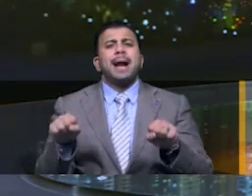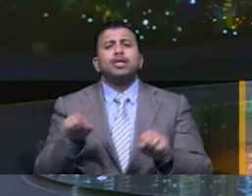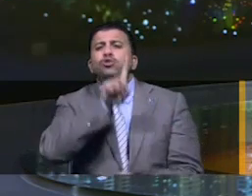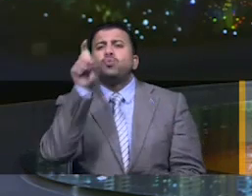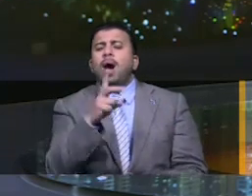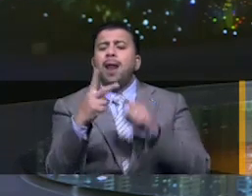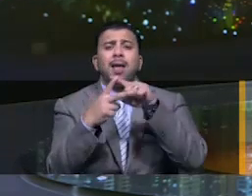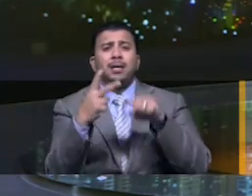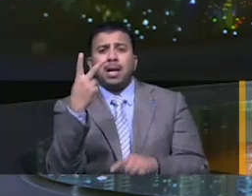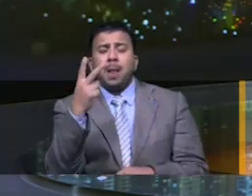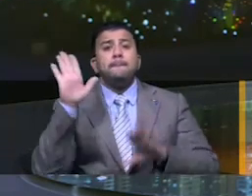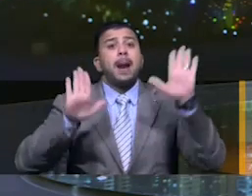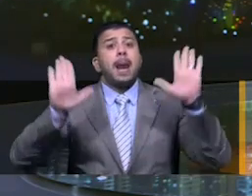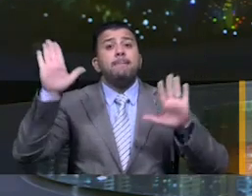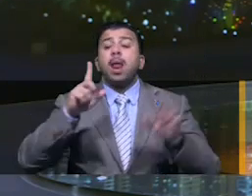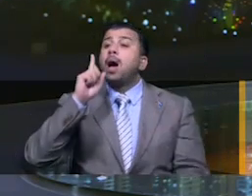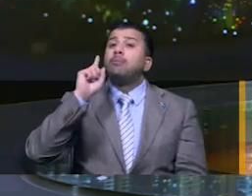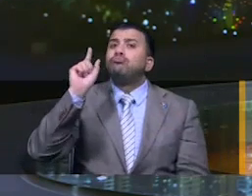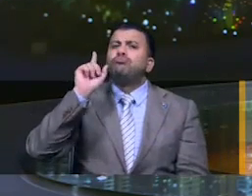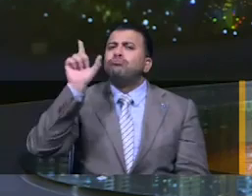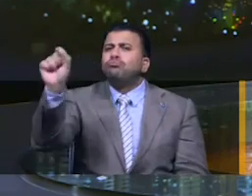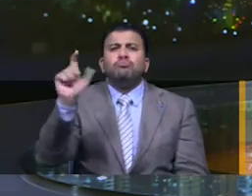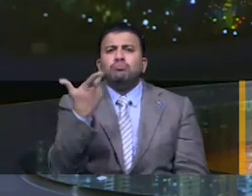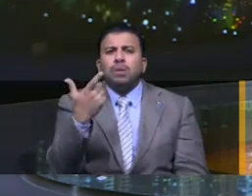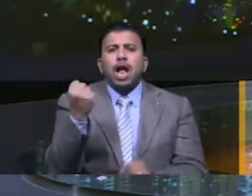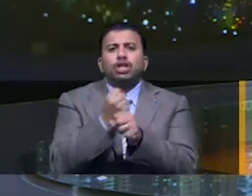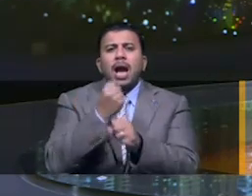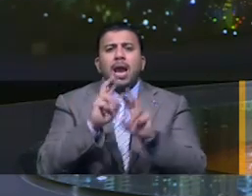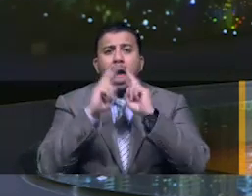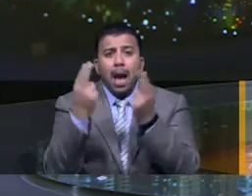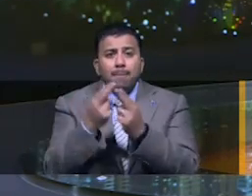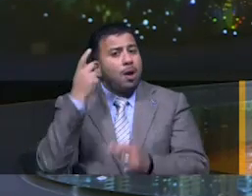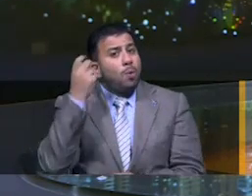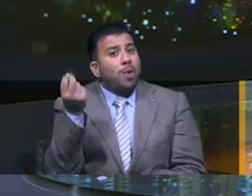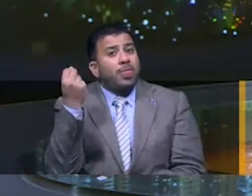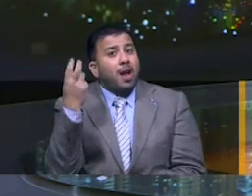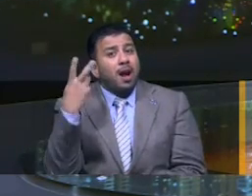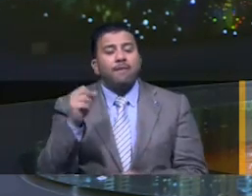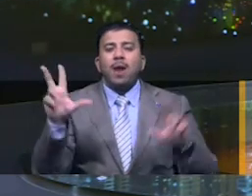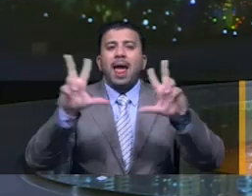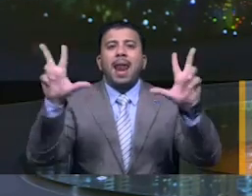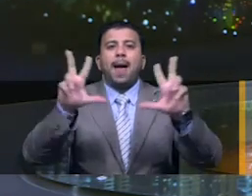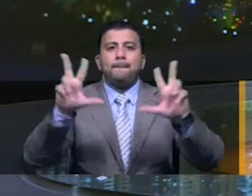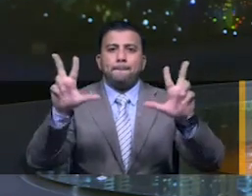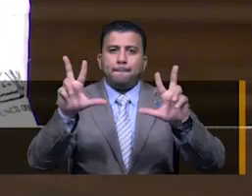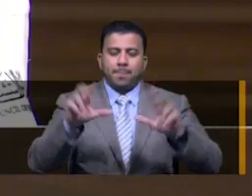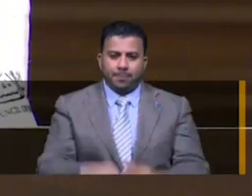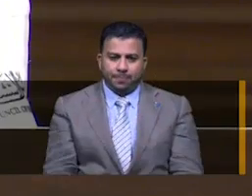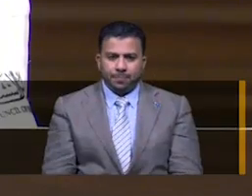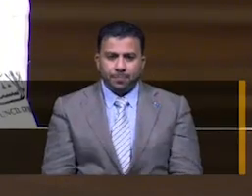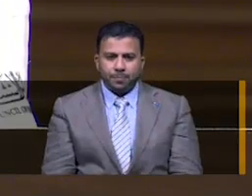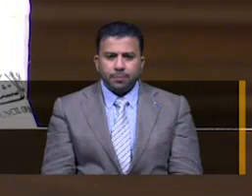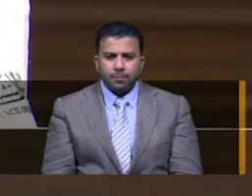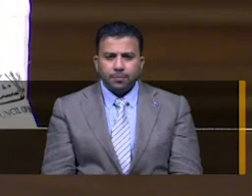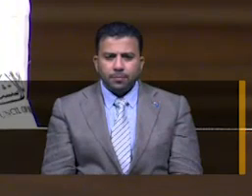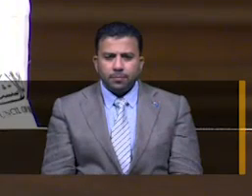المجلس سؤالين برلمانيين موجهين لدائرتي الأشغال العامة والثقافة والإعلام.